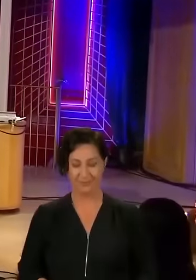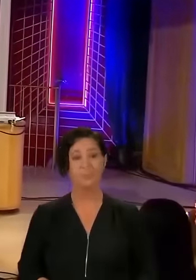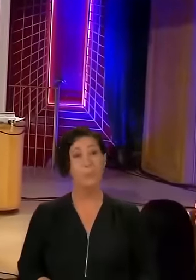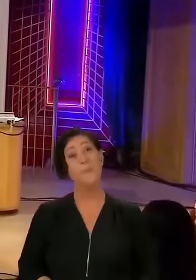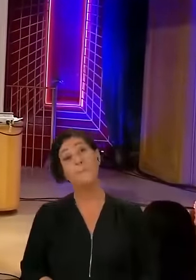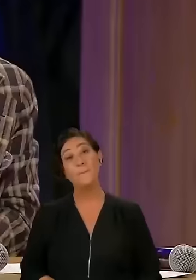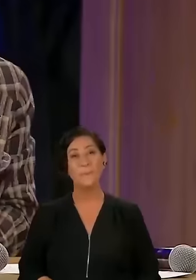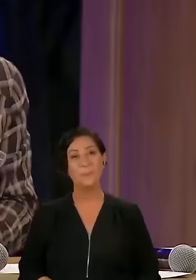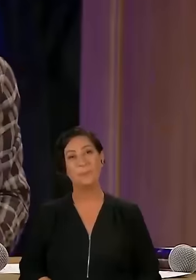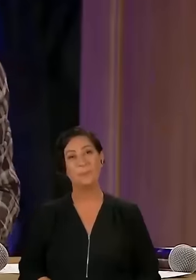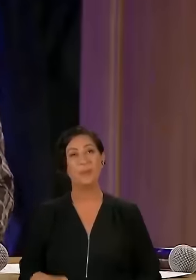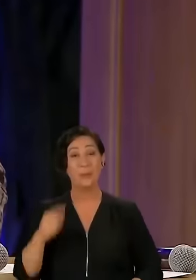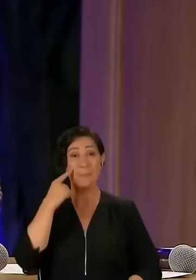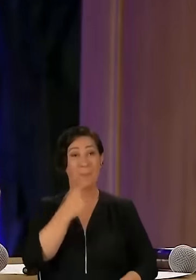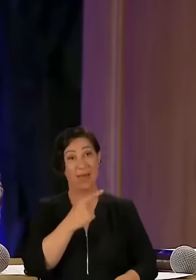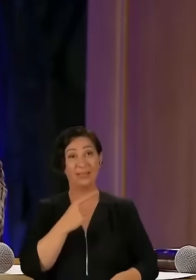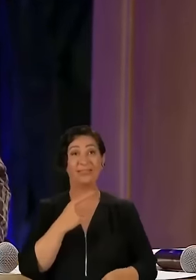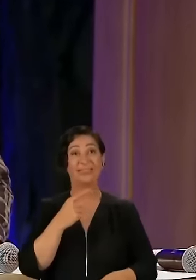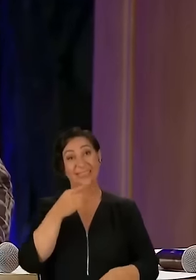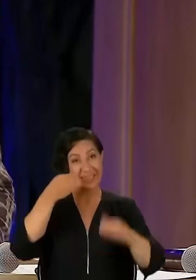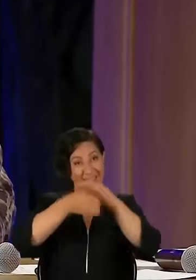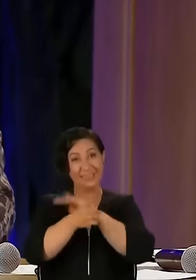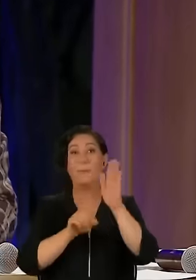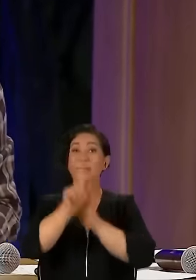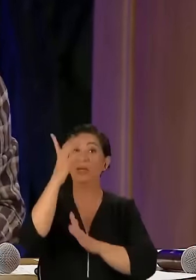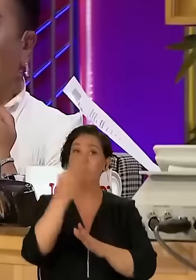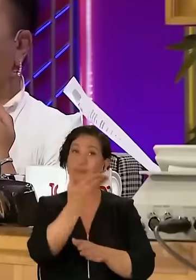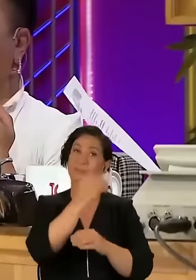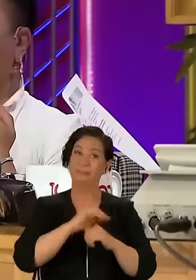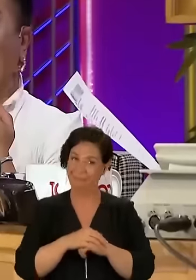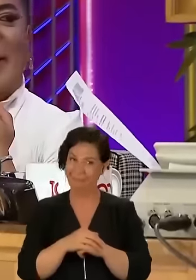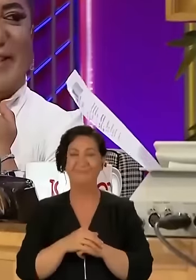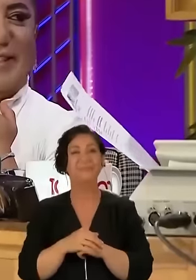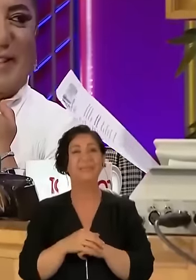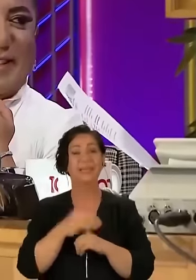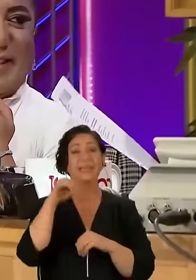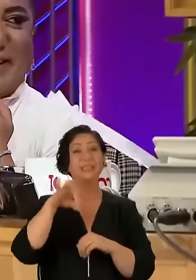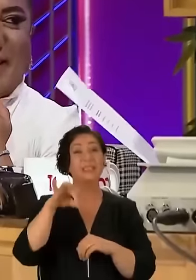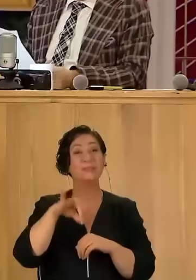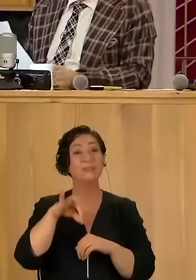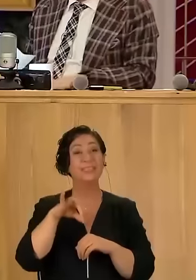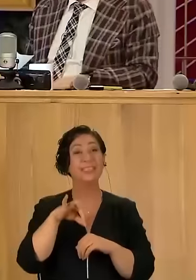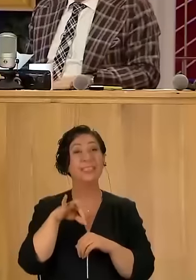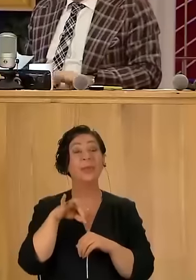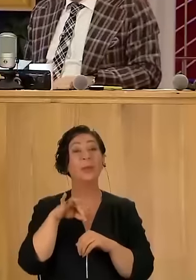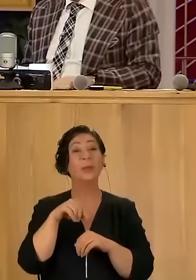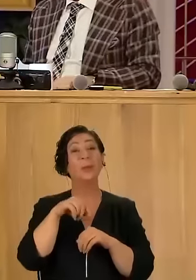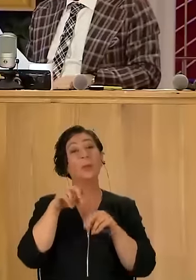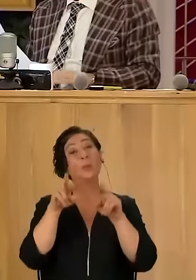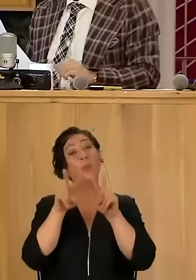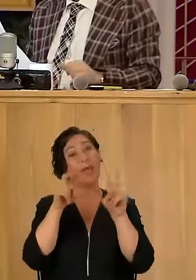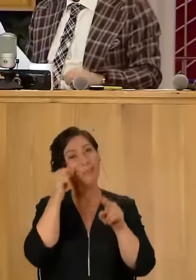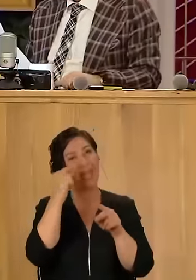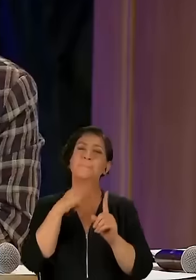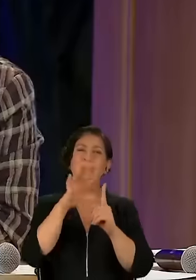Bak gördün mü? Gördün mü? Girsen başarılı olacaktın İnşallah. LGS'de. Evet. Şimdi efendim